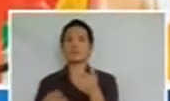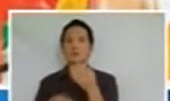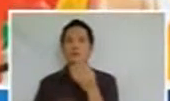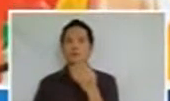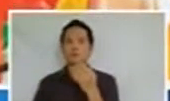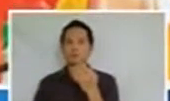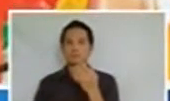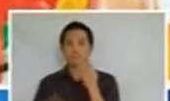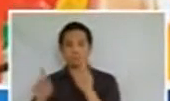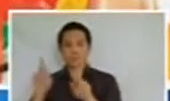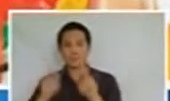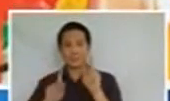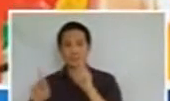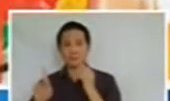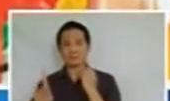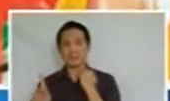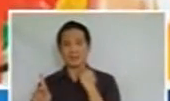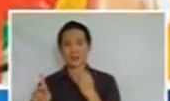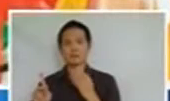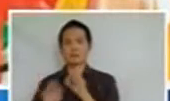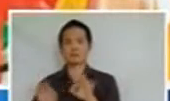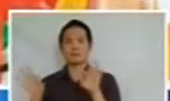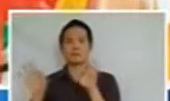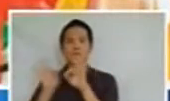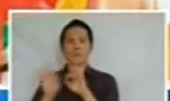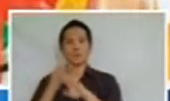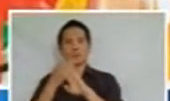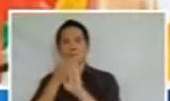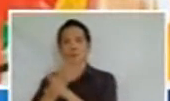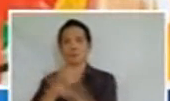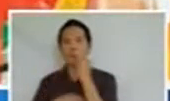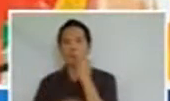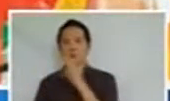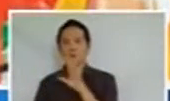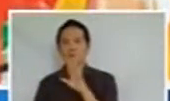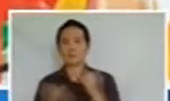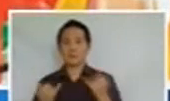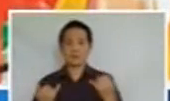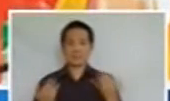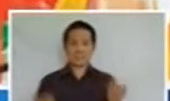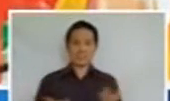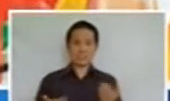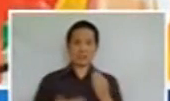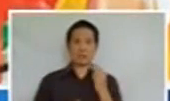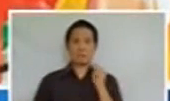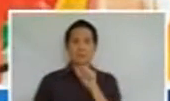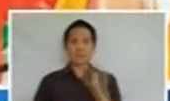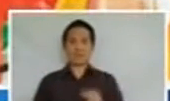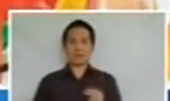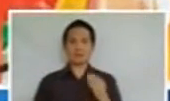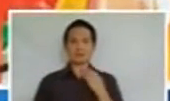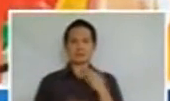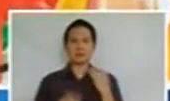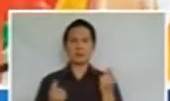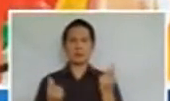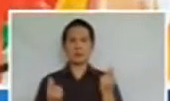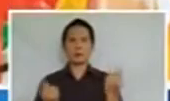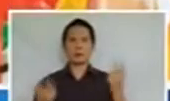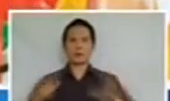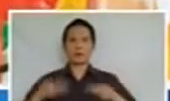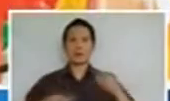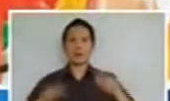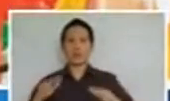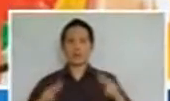for sequestration houses if you want. Yung doon sila i-quarantine. Pero hati-hati tayo